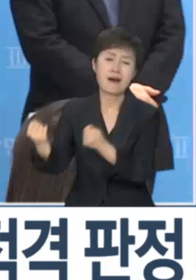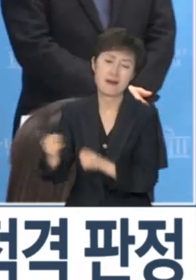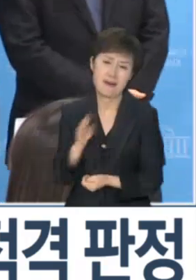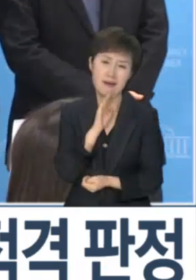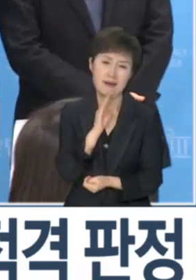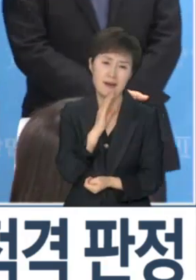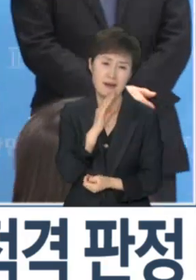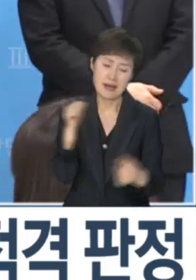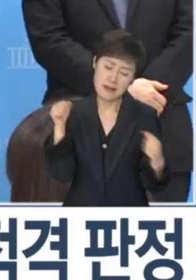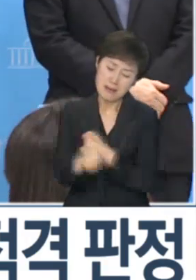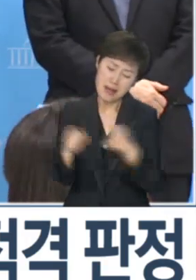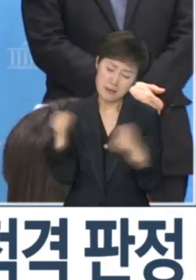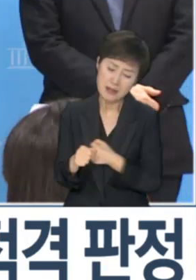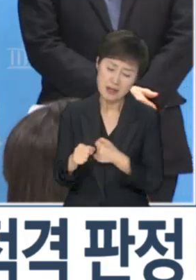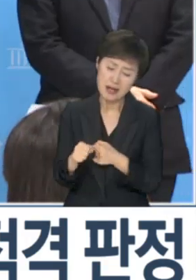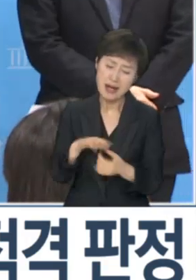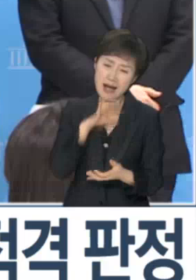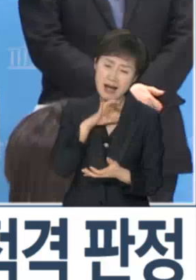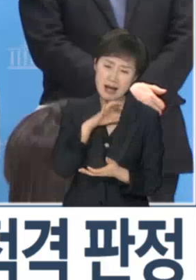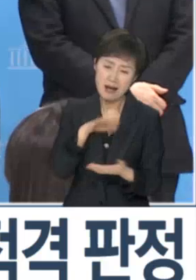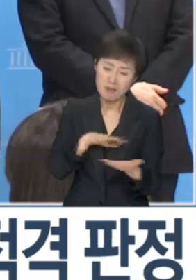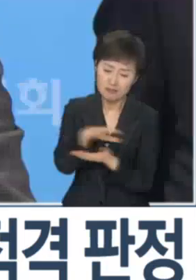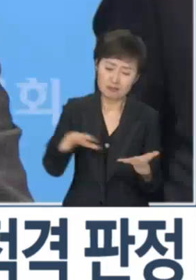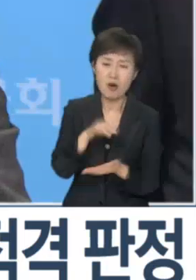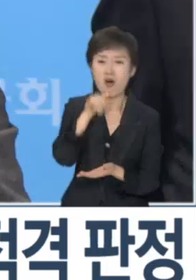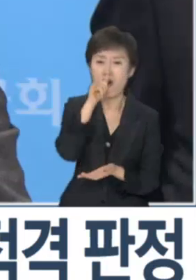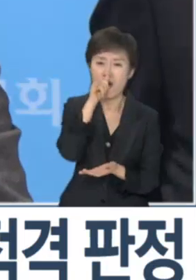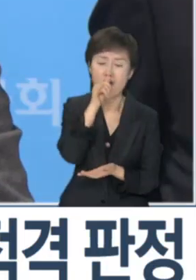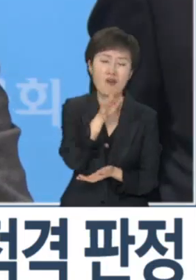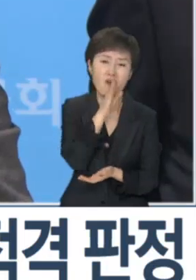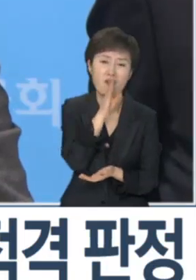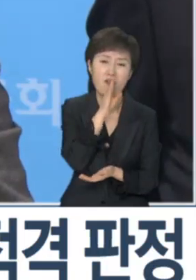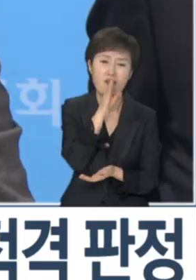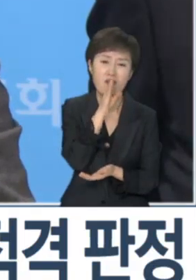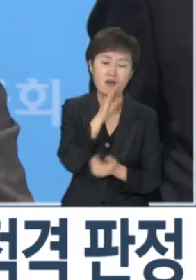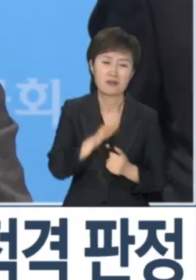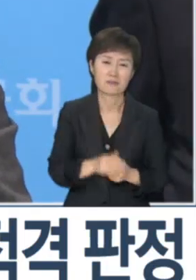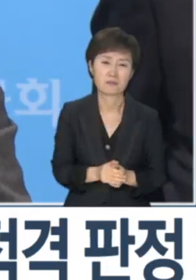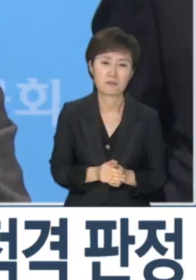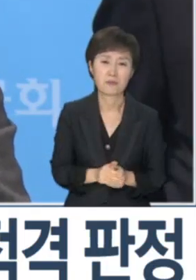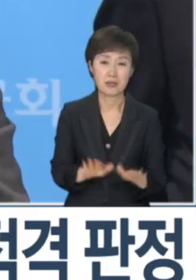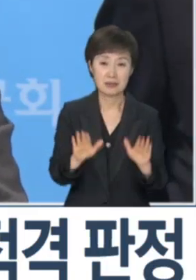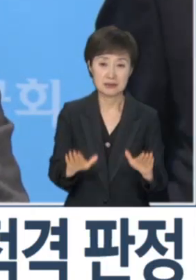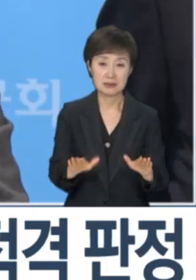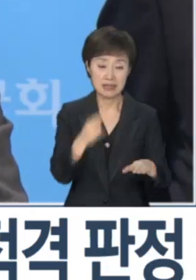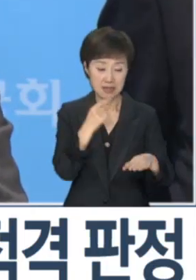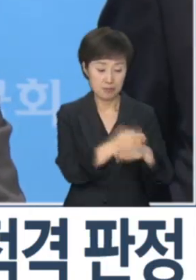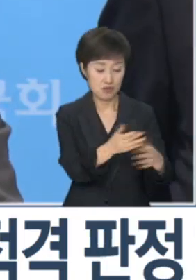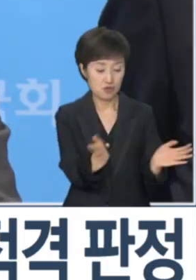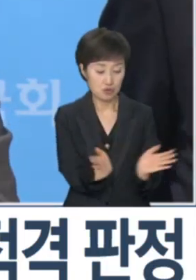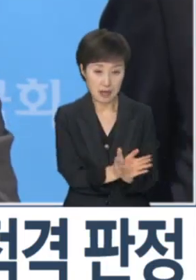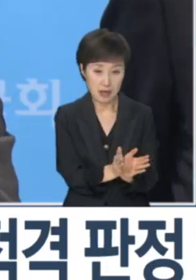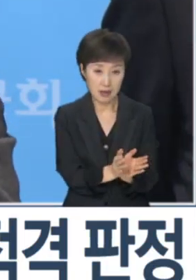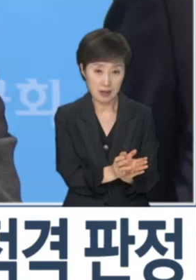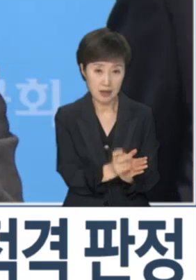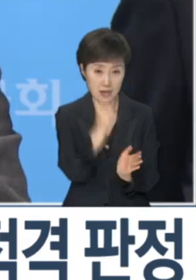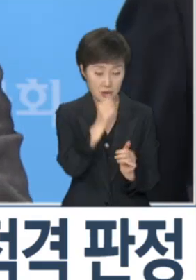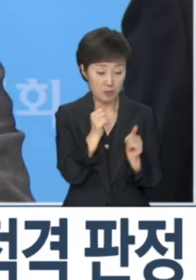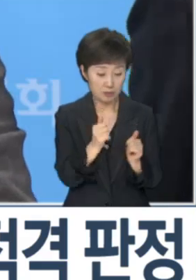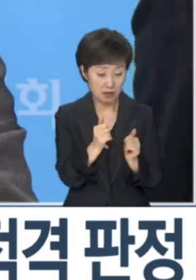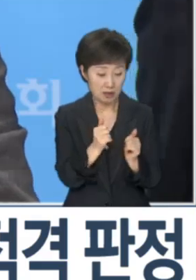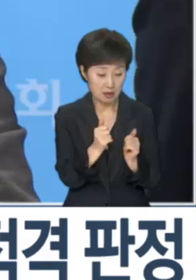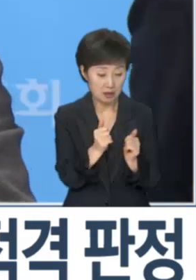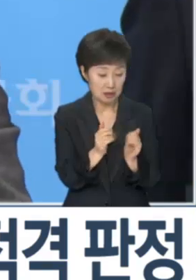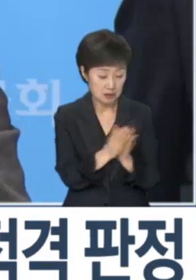같이 버스 타고 와서 항의하고 당사 점거하고 그런 것도 많은데 지금 민주당에서 검증이 둔 것은 뭐 상당히